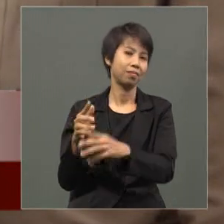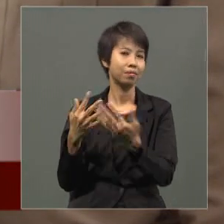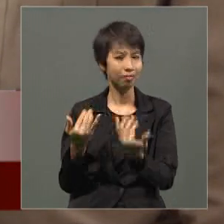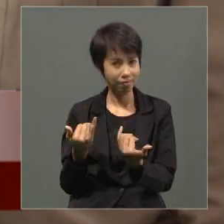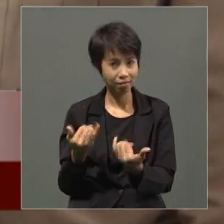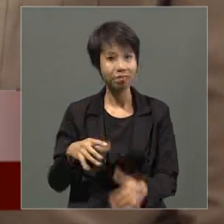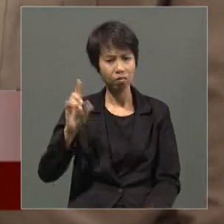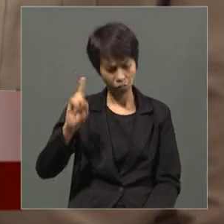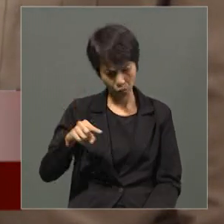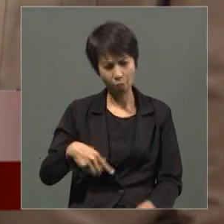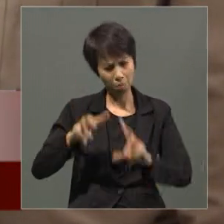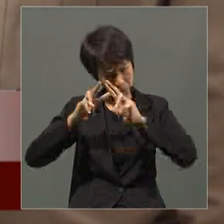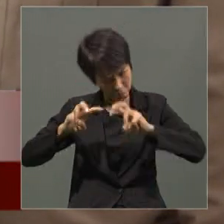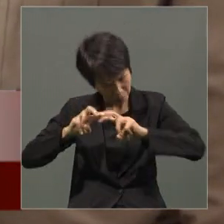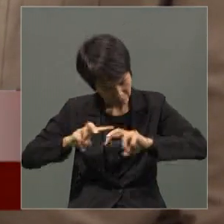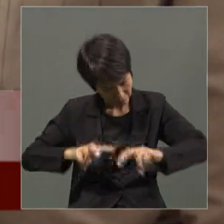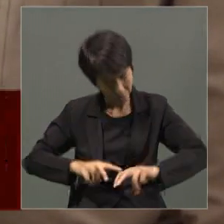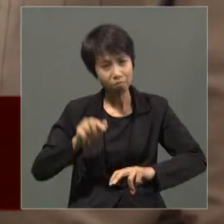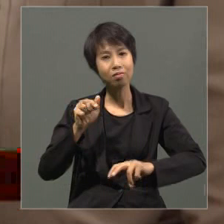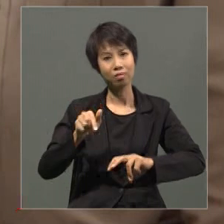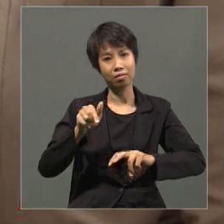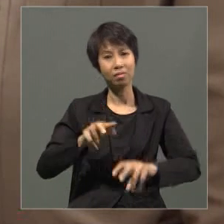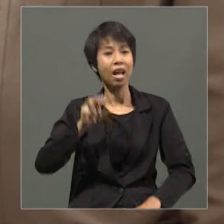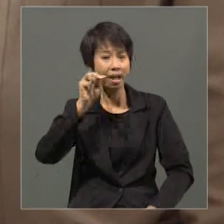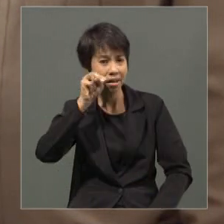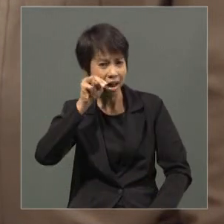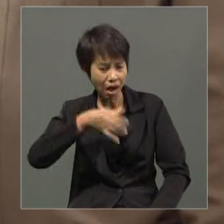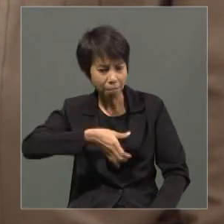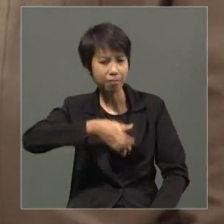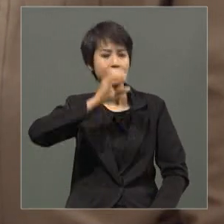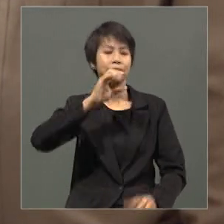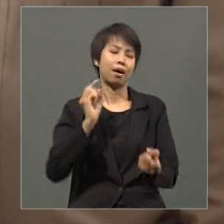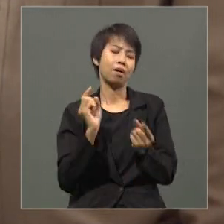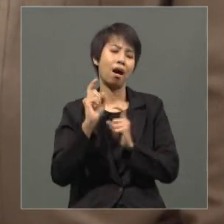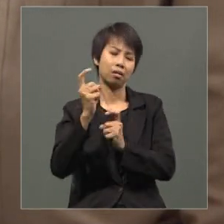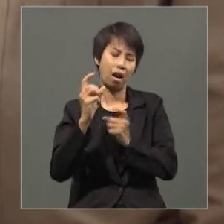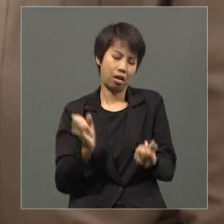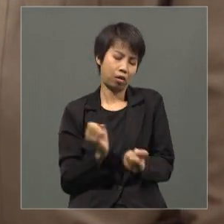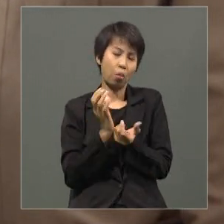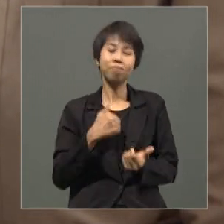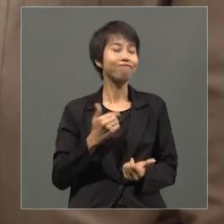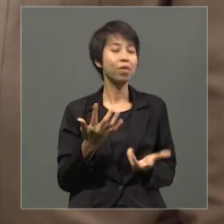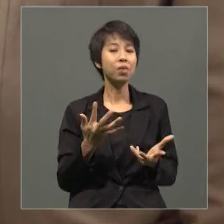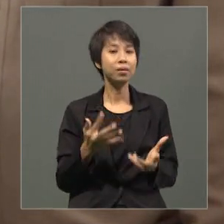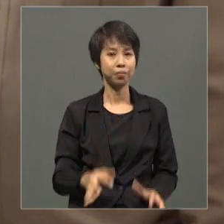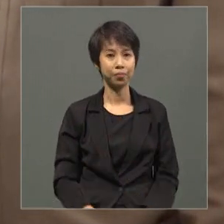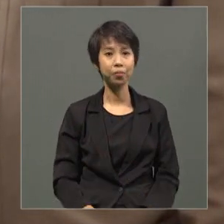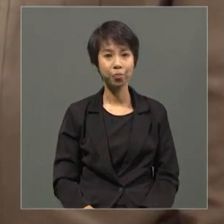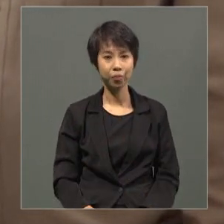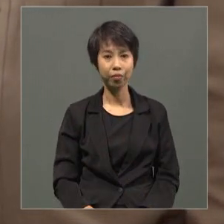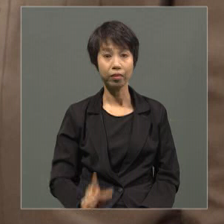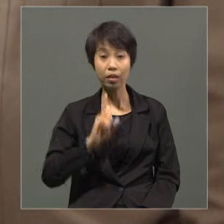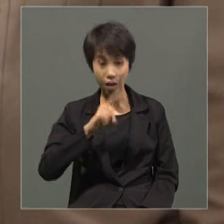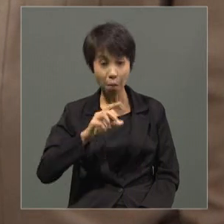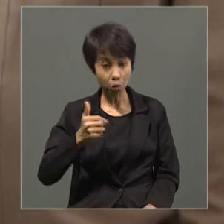านครหลวงต้องพิสูจน์และพิสูจน์อีกนะครับว่ามันดื่มได้แล้วมันไม่เป็นอันตรายจริงๆนะครับ ก็คือเท่ากับว่าตามบ้านตอนนี้ดื่ม